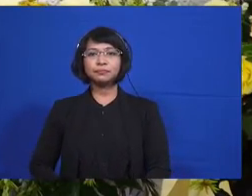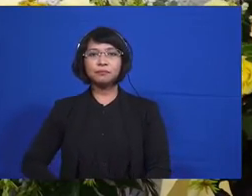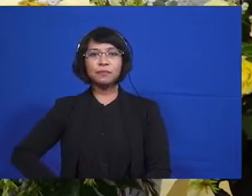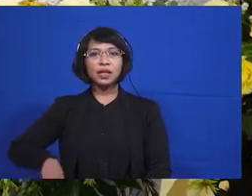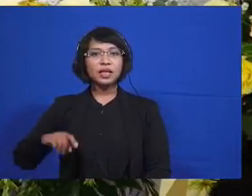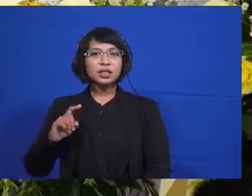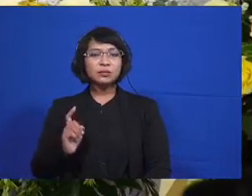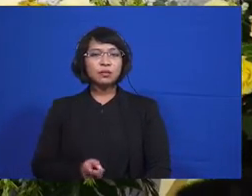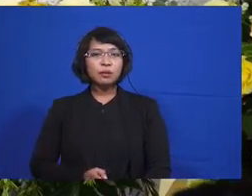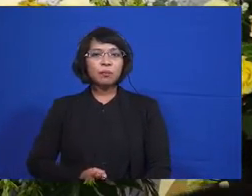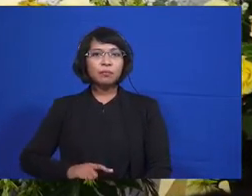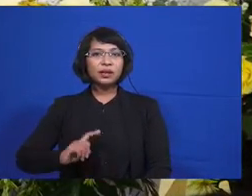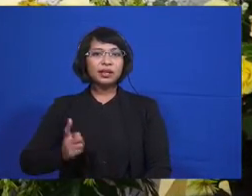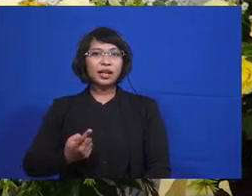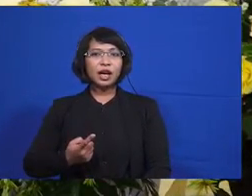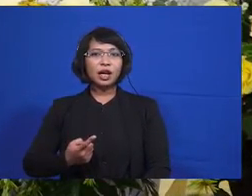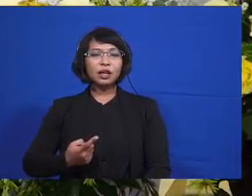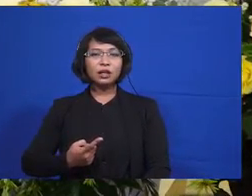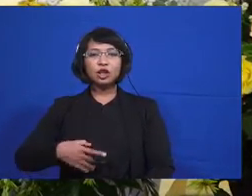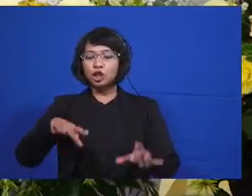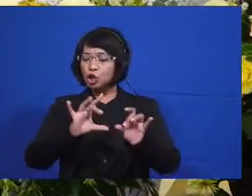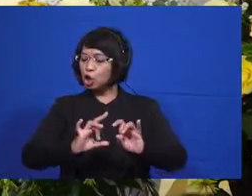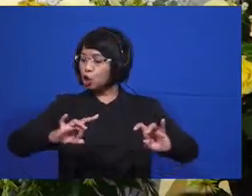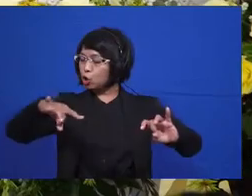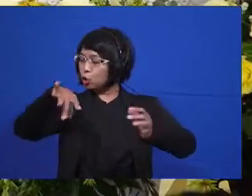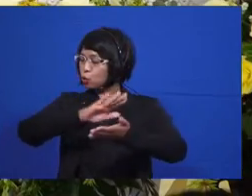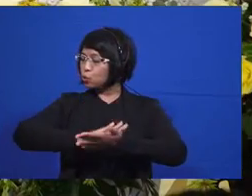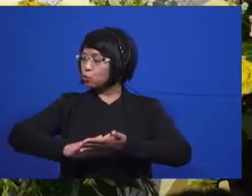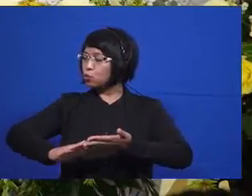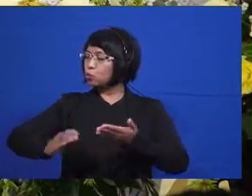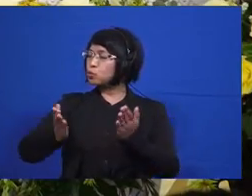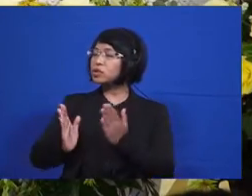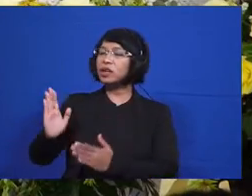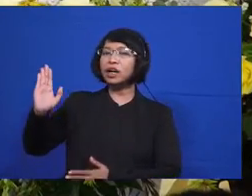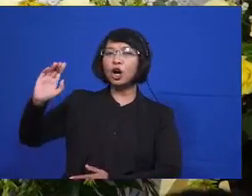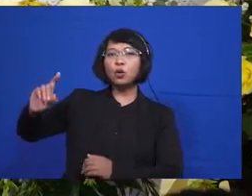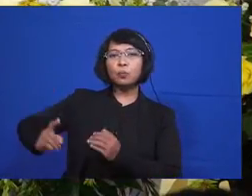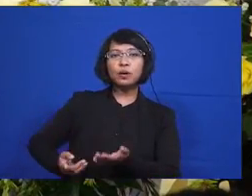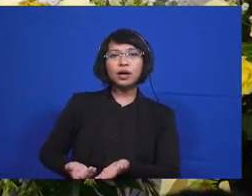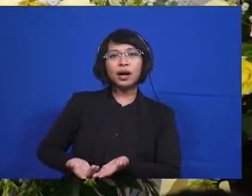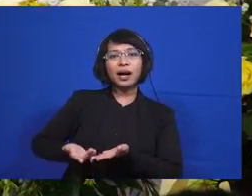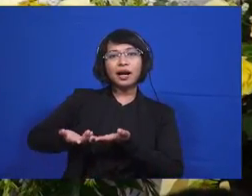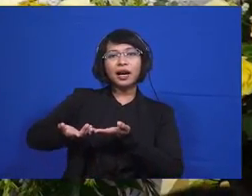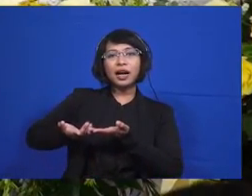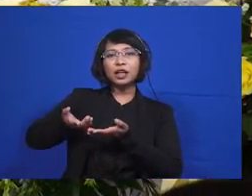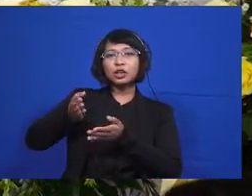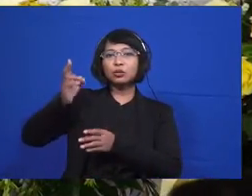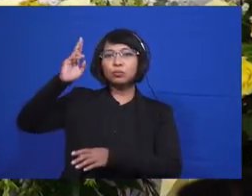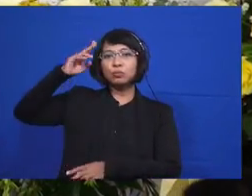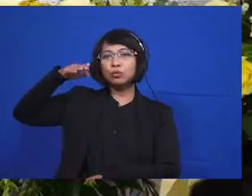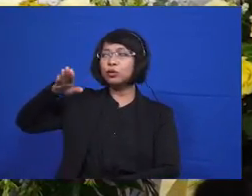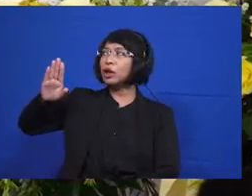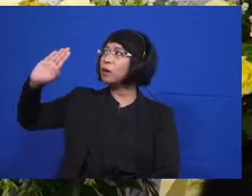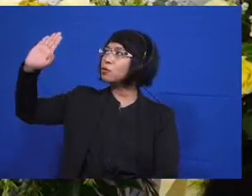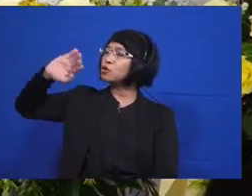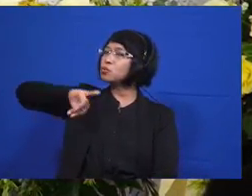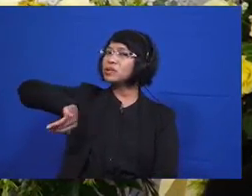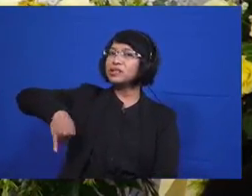Sebab dengan urapan Roh Kudus, Engkau mengangkat Putra-Mu